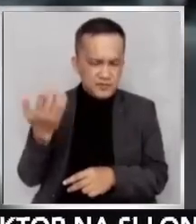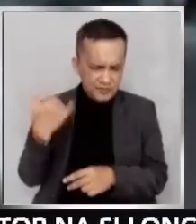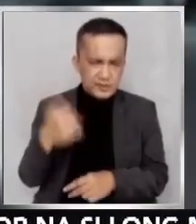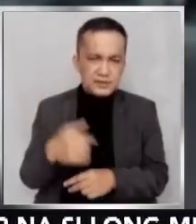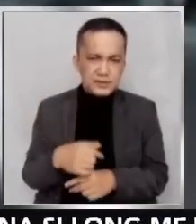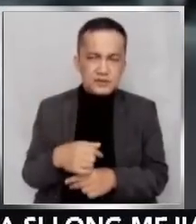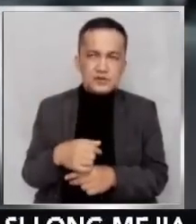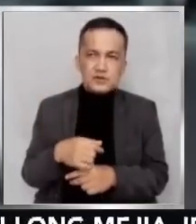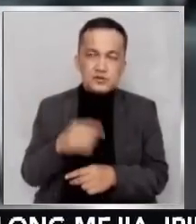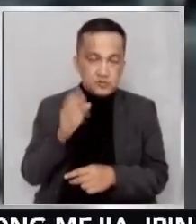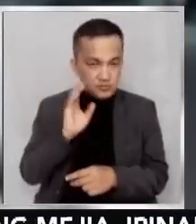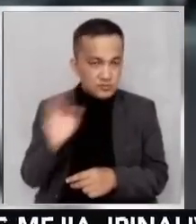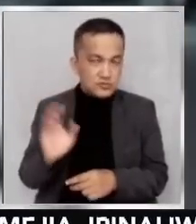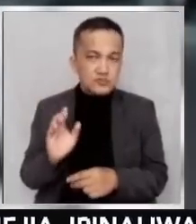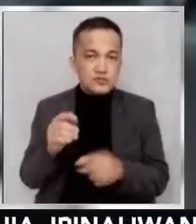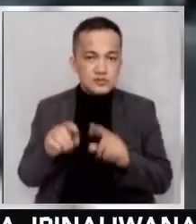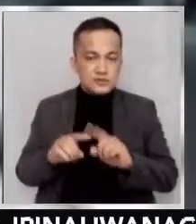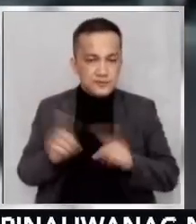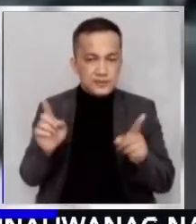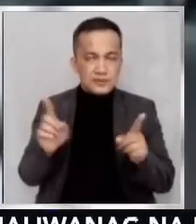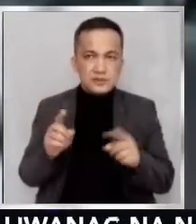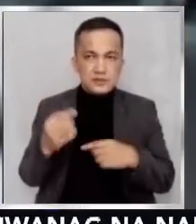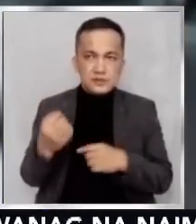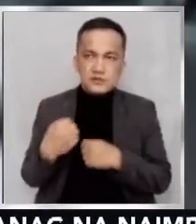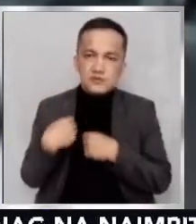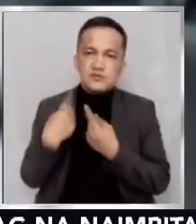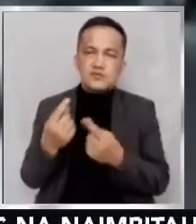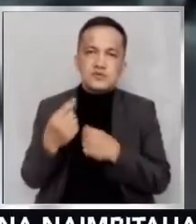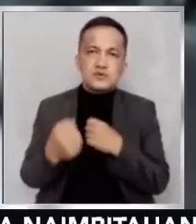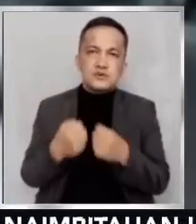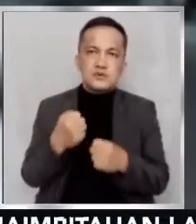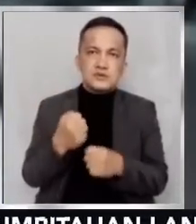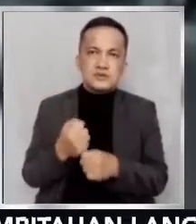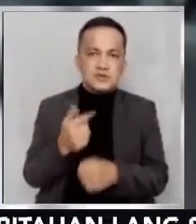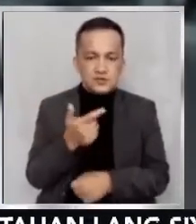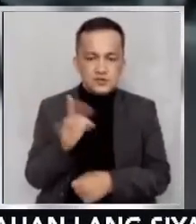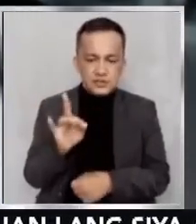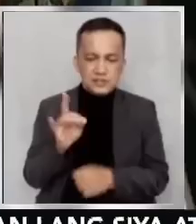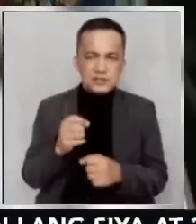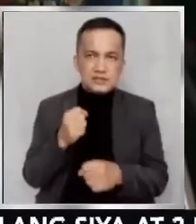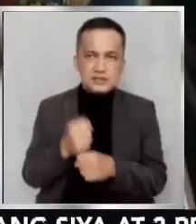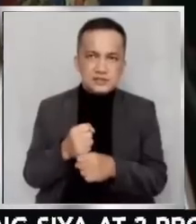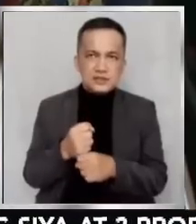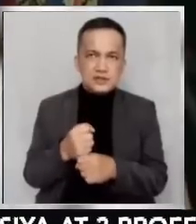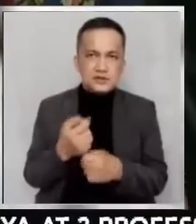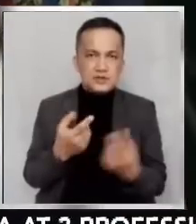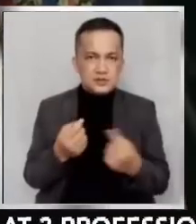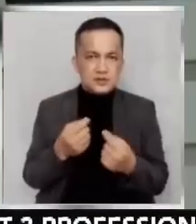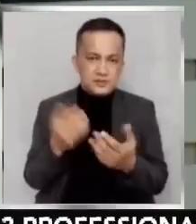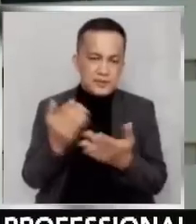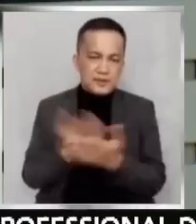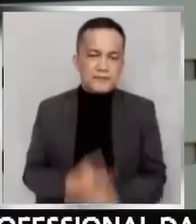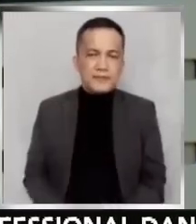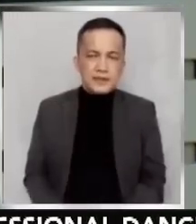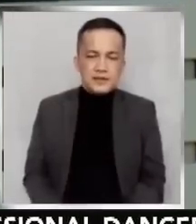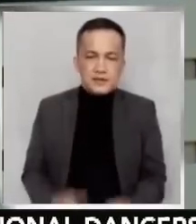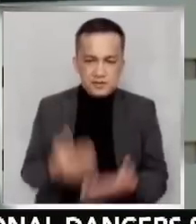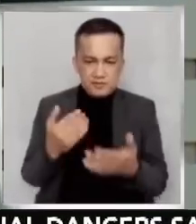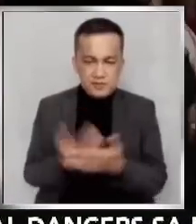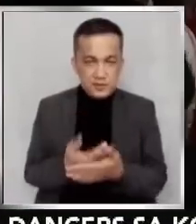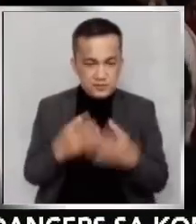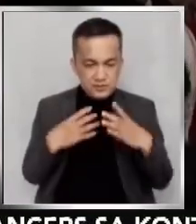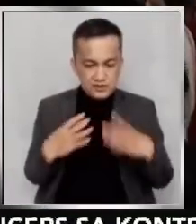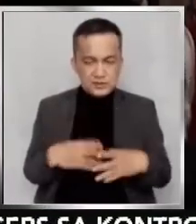after ilang years, 28 years, at least meron naman kaming magagawa pa ring bago. Bagong bihis, pero dating